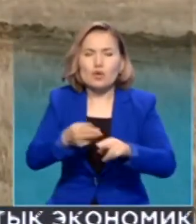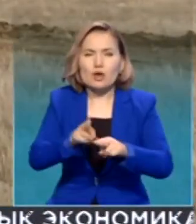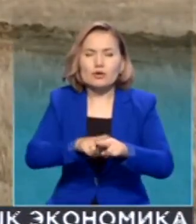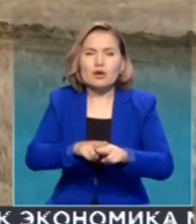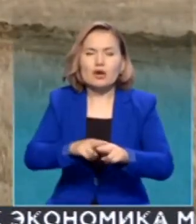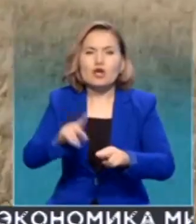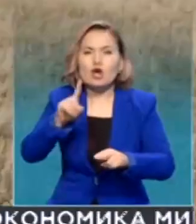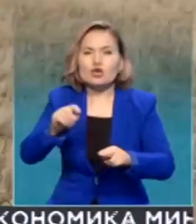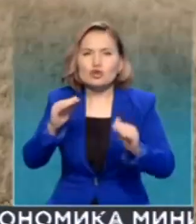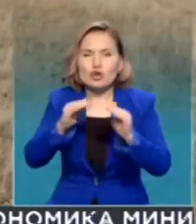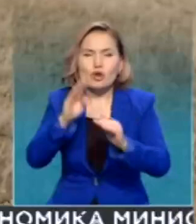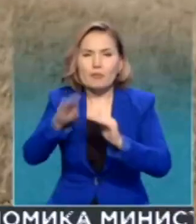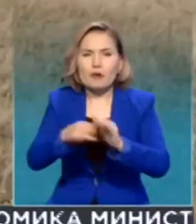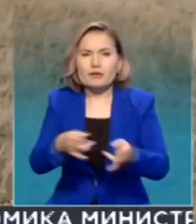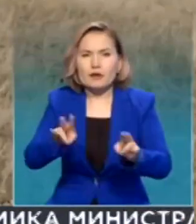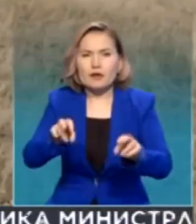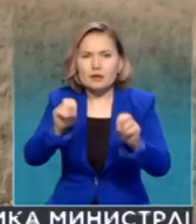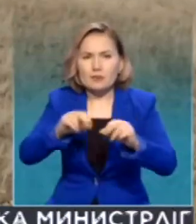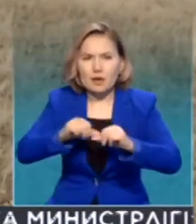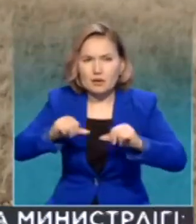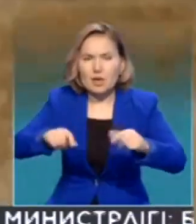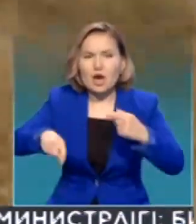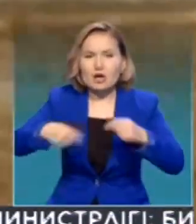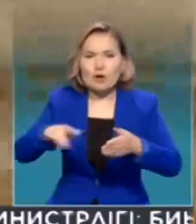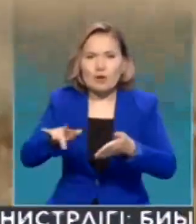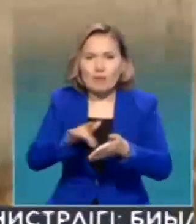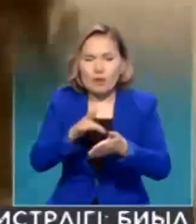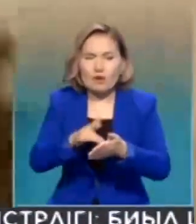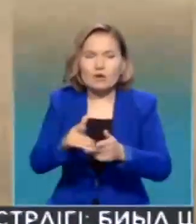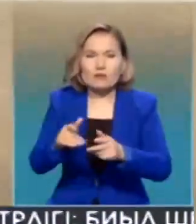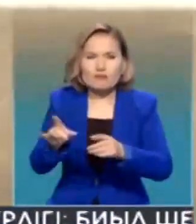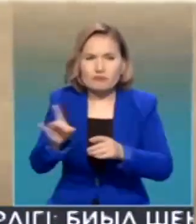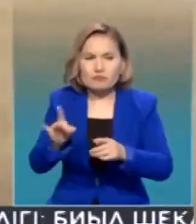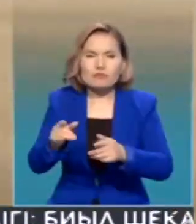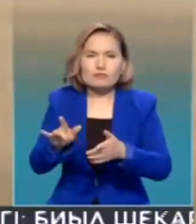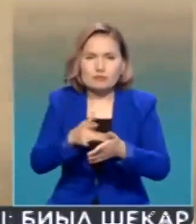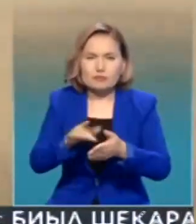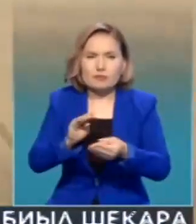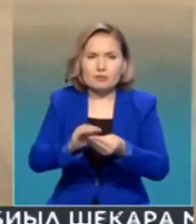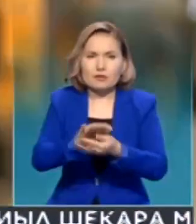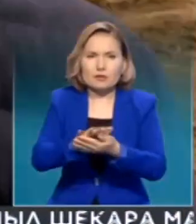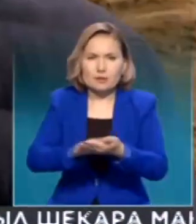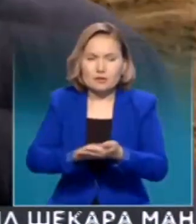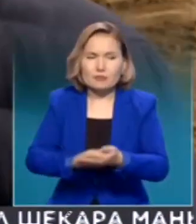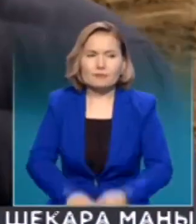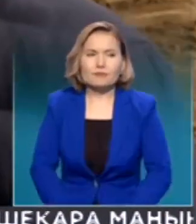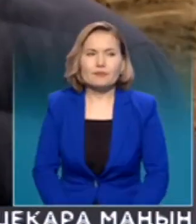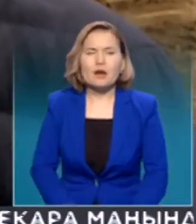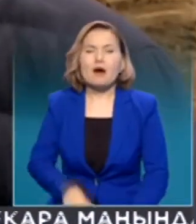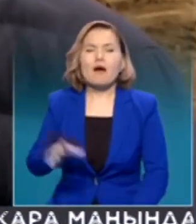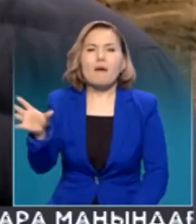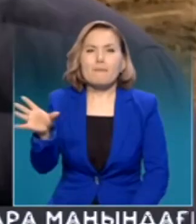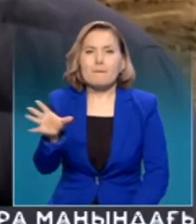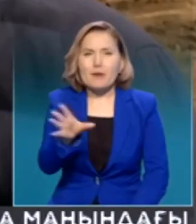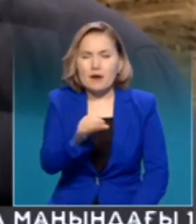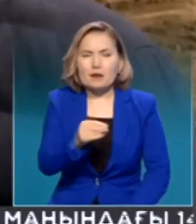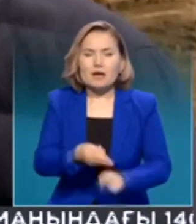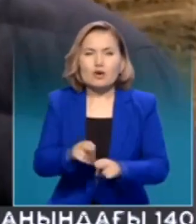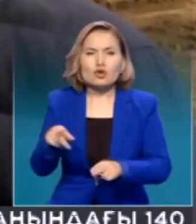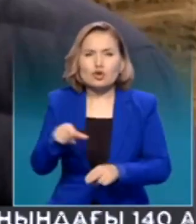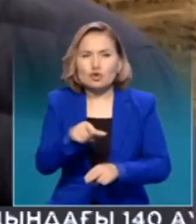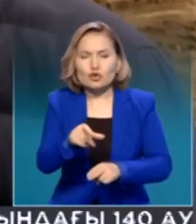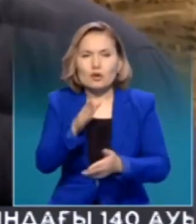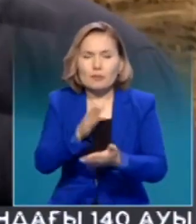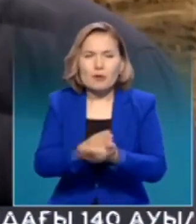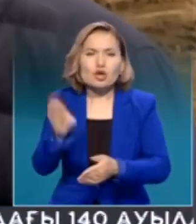су ортасында қалды. Арнайы комиссия шығын көлемін әлі есептеп жатыр. Барлық инфраструктурамен қамтылған,